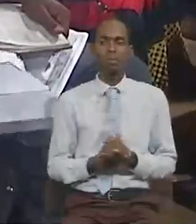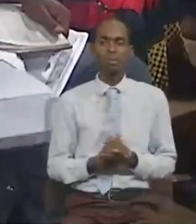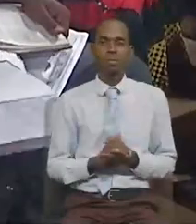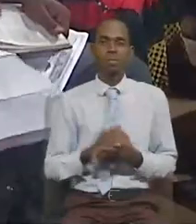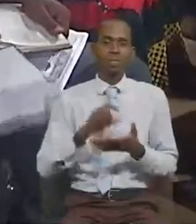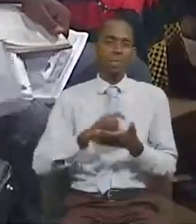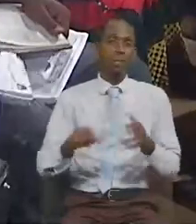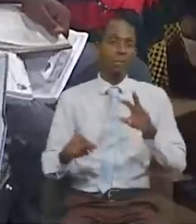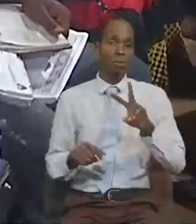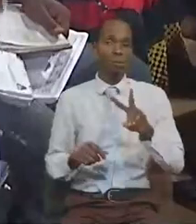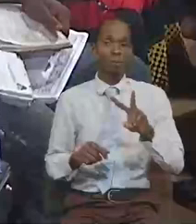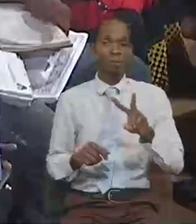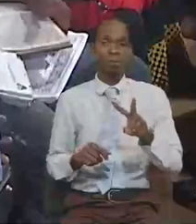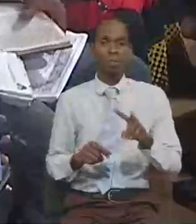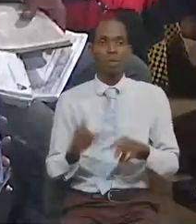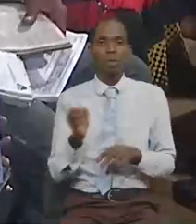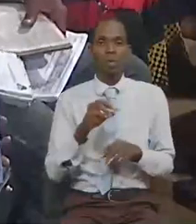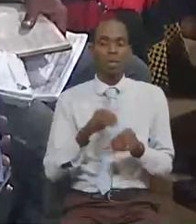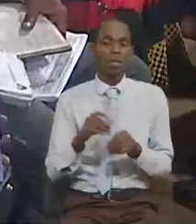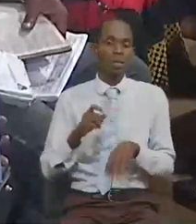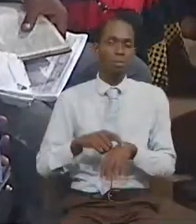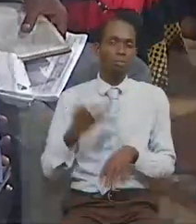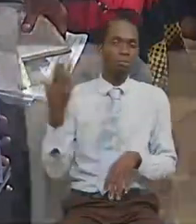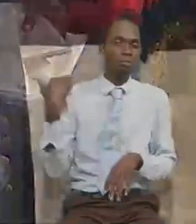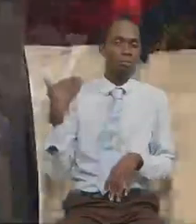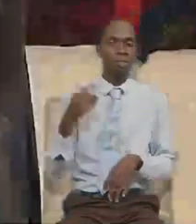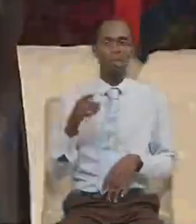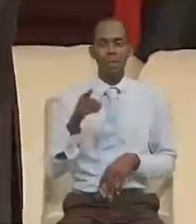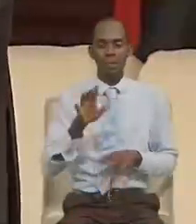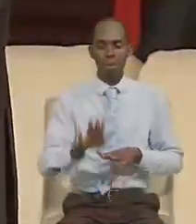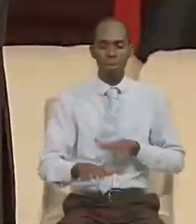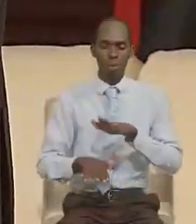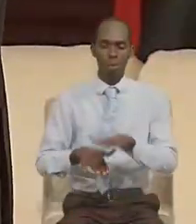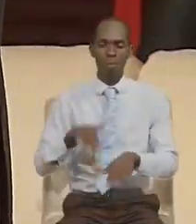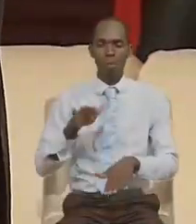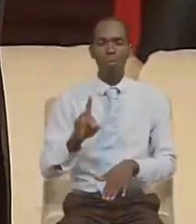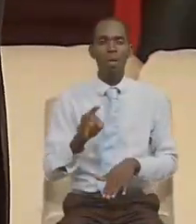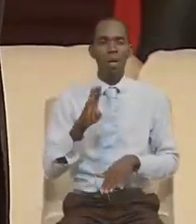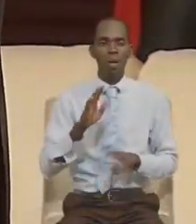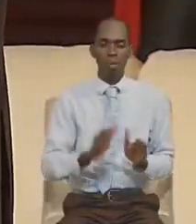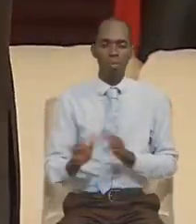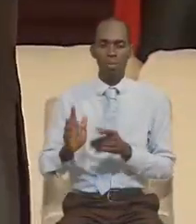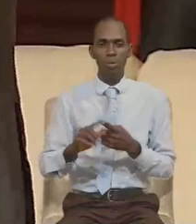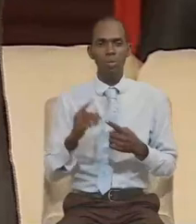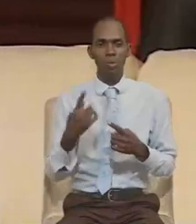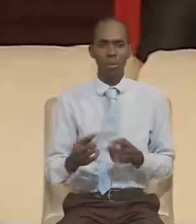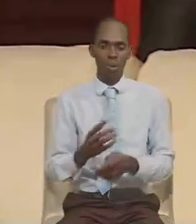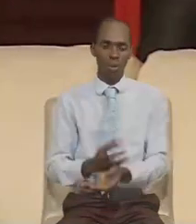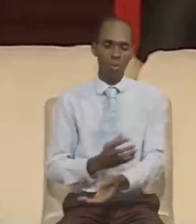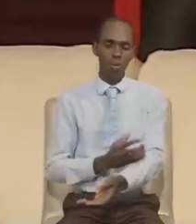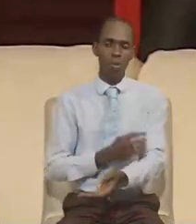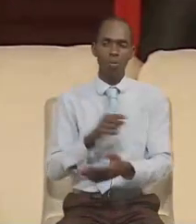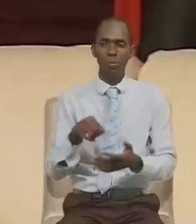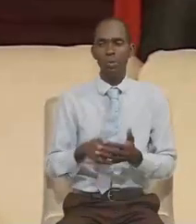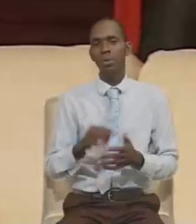dans lequel vous marchiez autrefois selon le train de ce monde. Il parle de notre